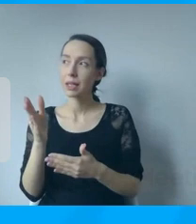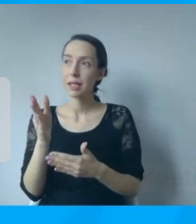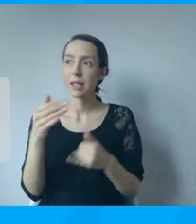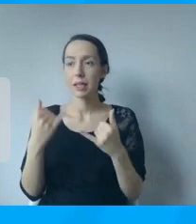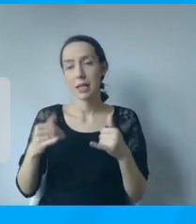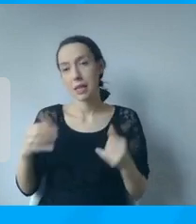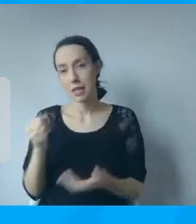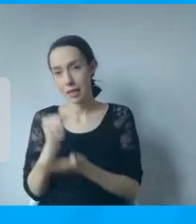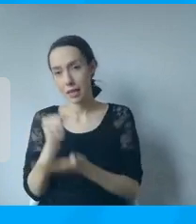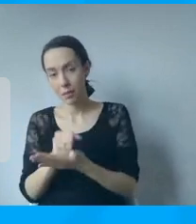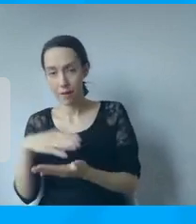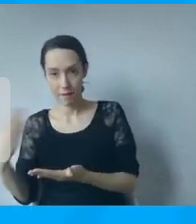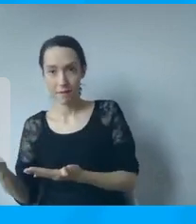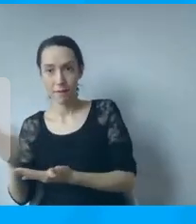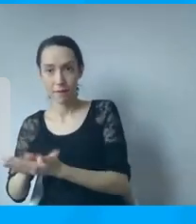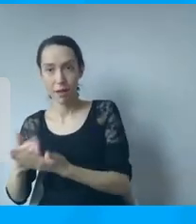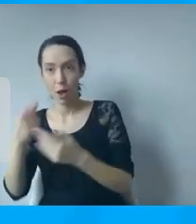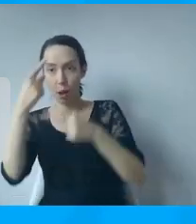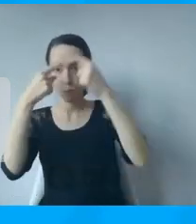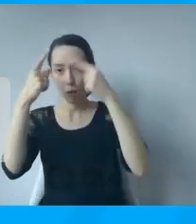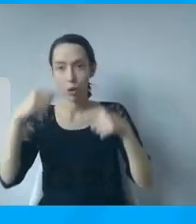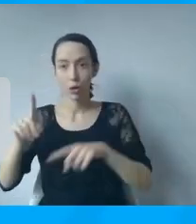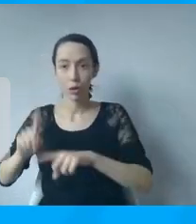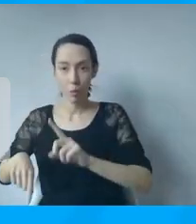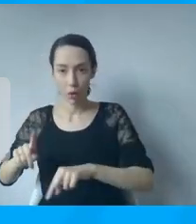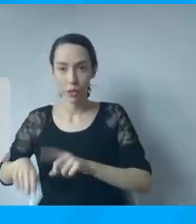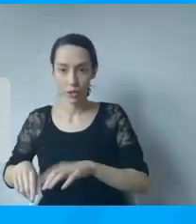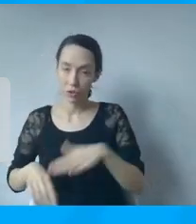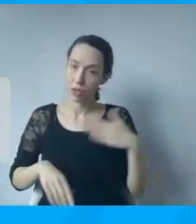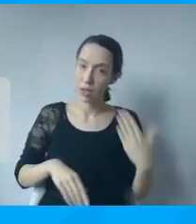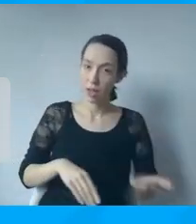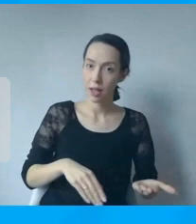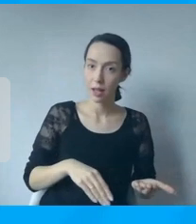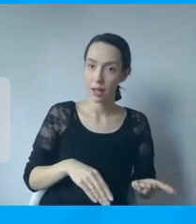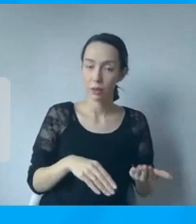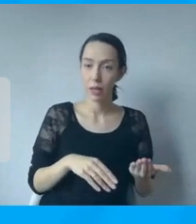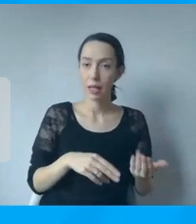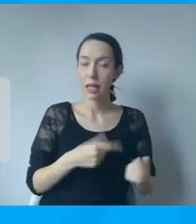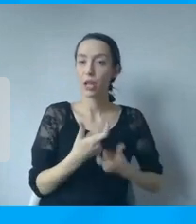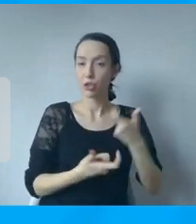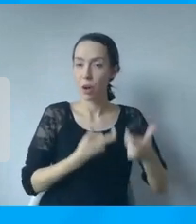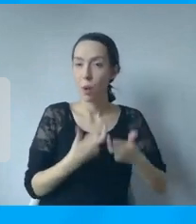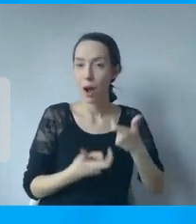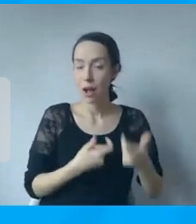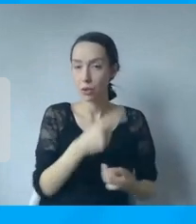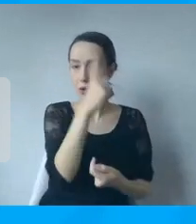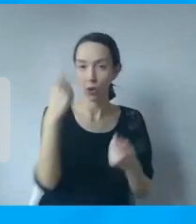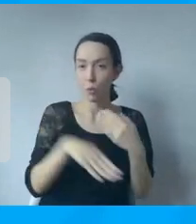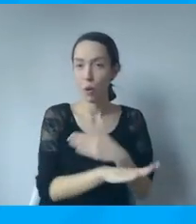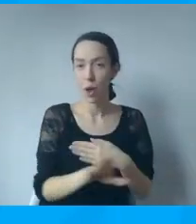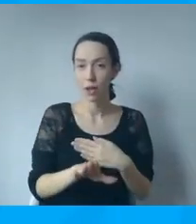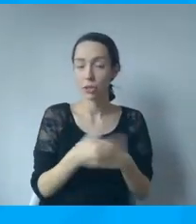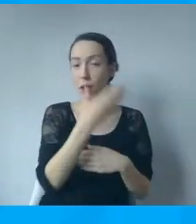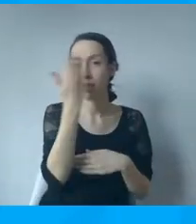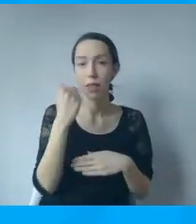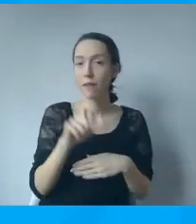I tutaj, tak, no nie wiem tutaj, Aleksandra, co dokładnie robiłaś,